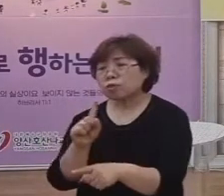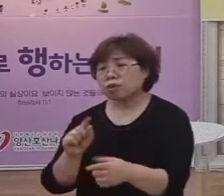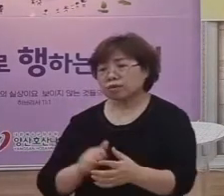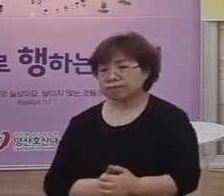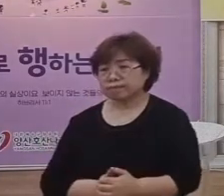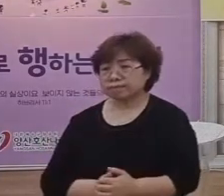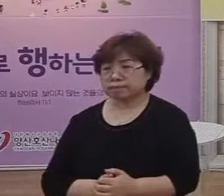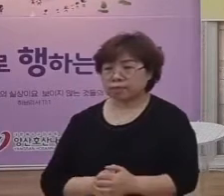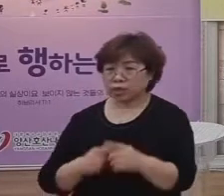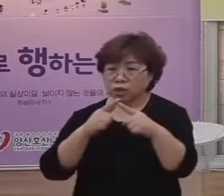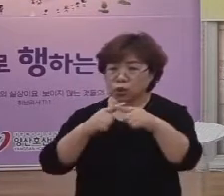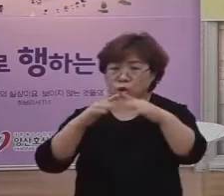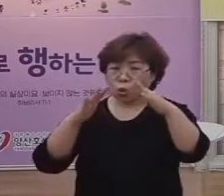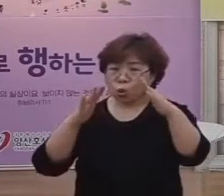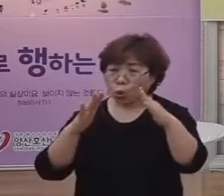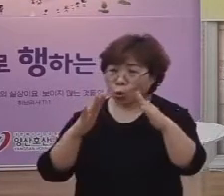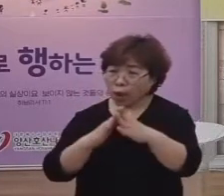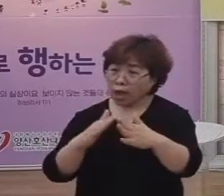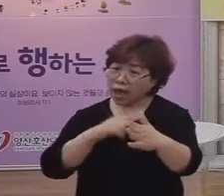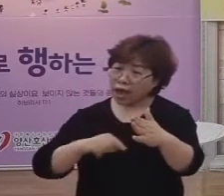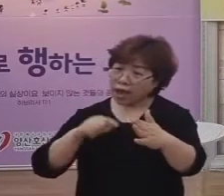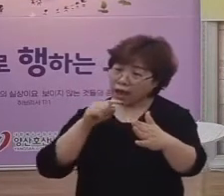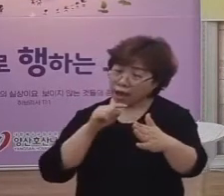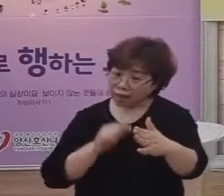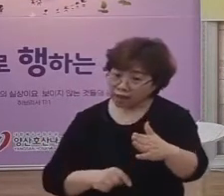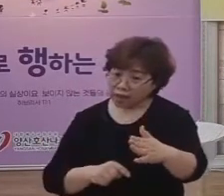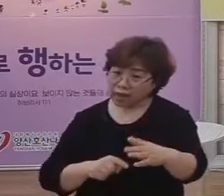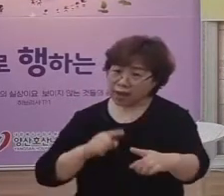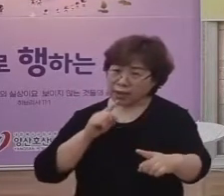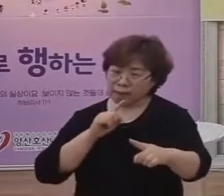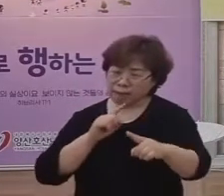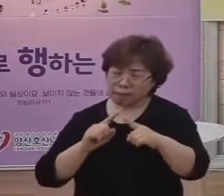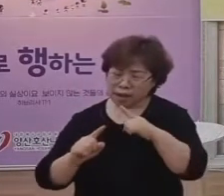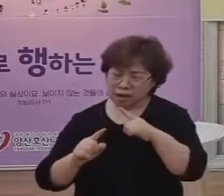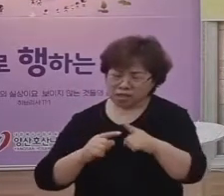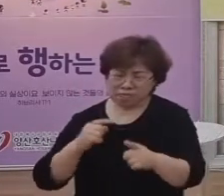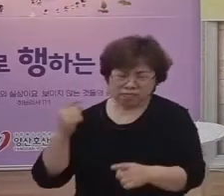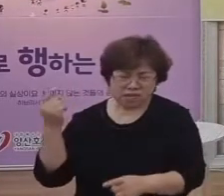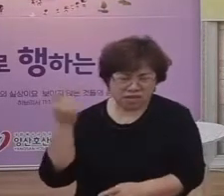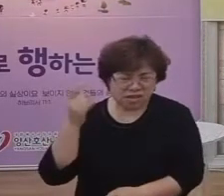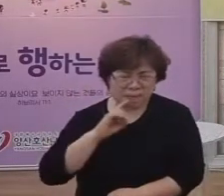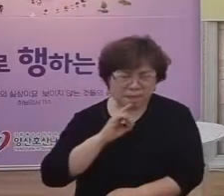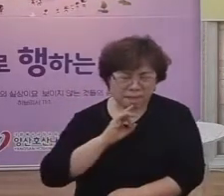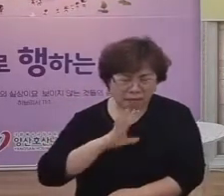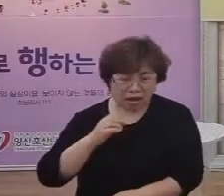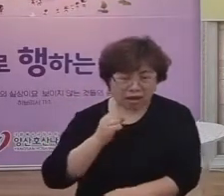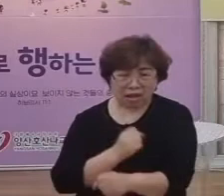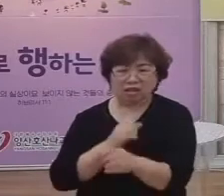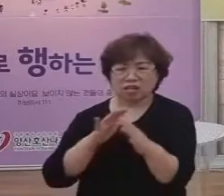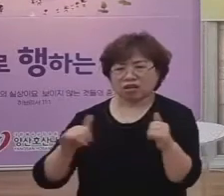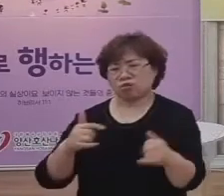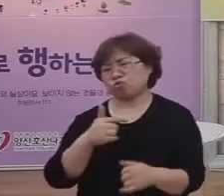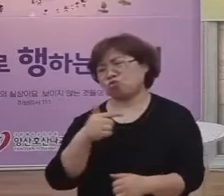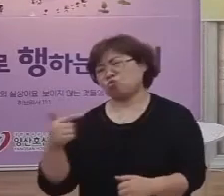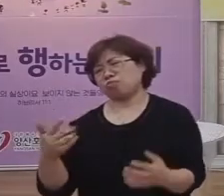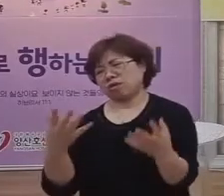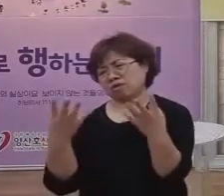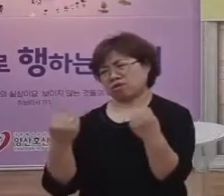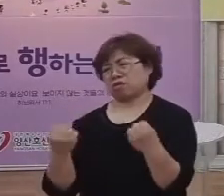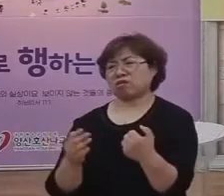여러분, 이 교회 안에 말씀을 듣기만 하는 자들이 너무 많기 때문이에요.